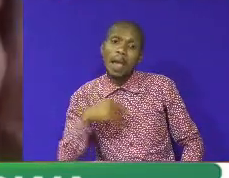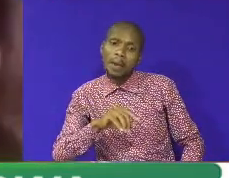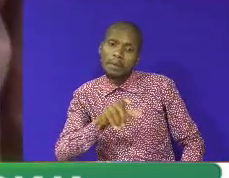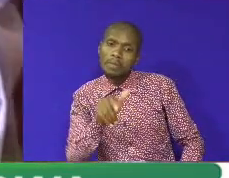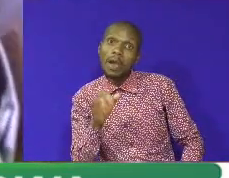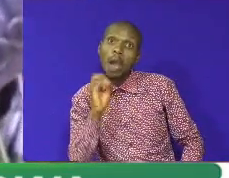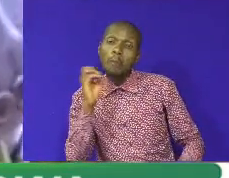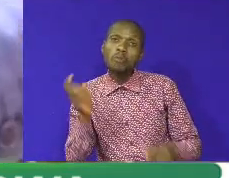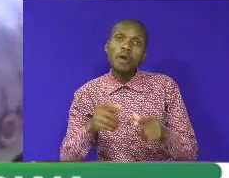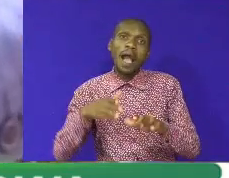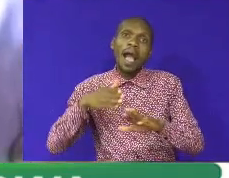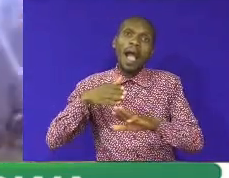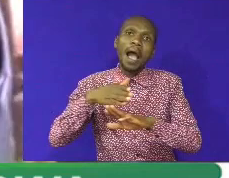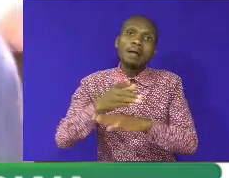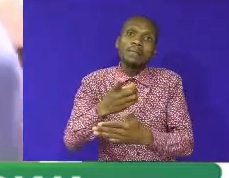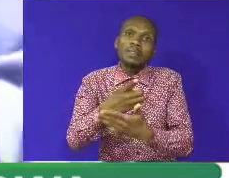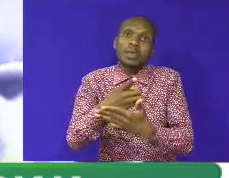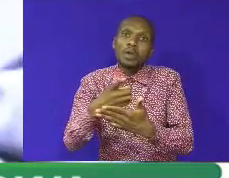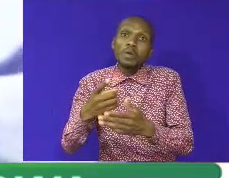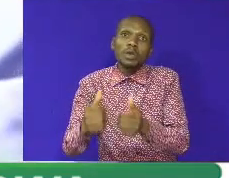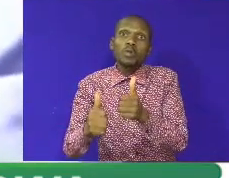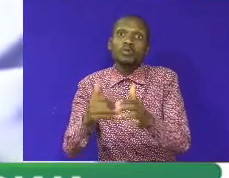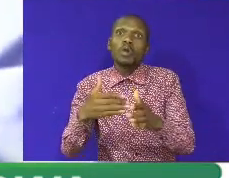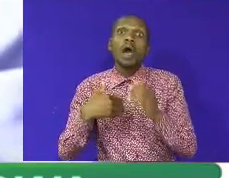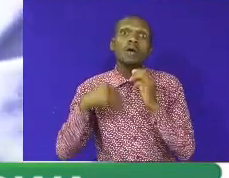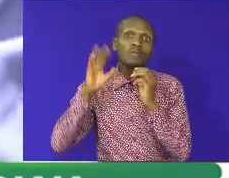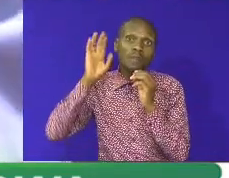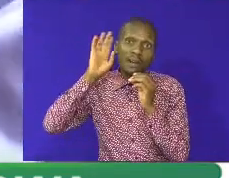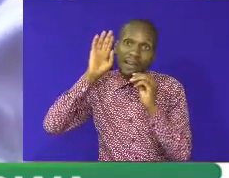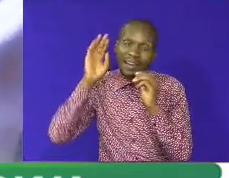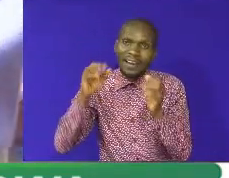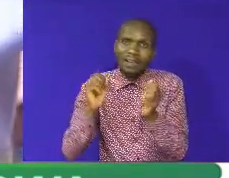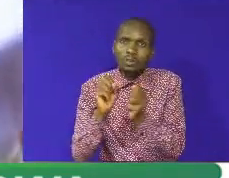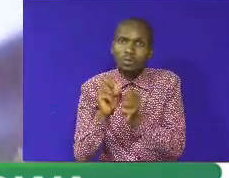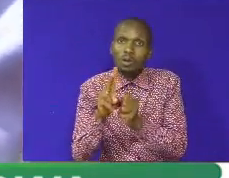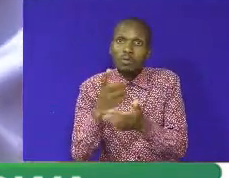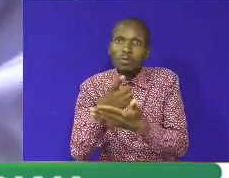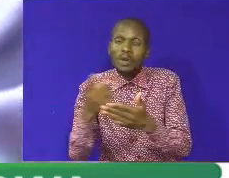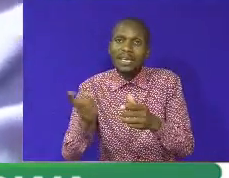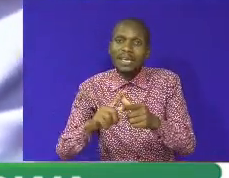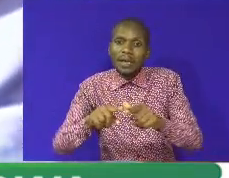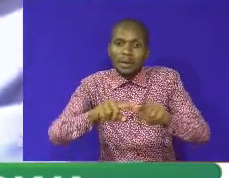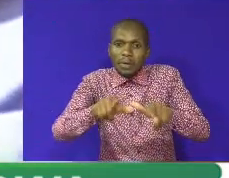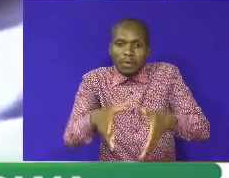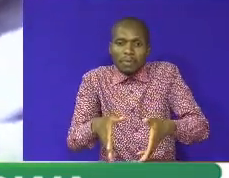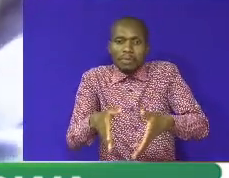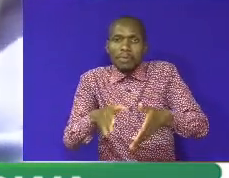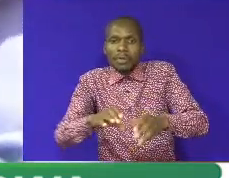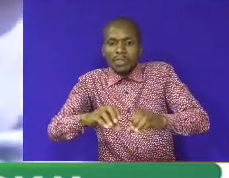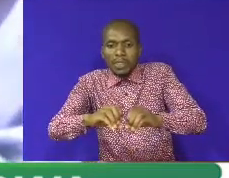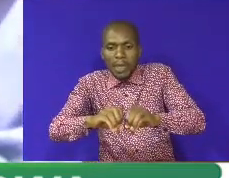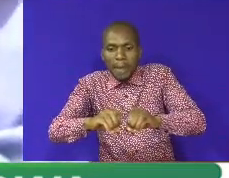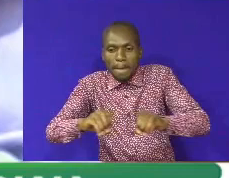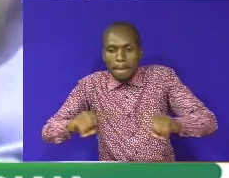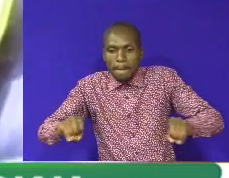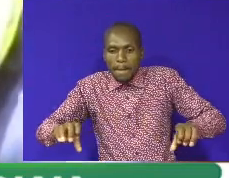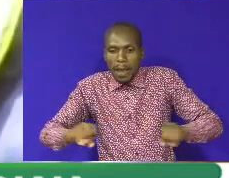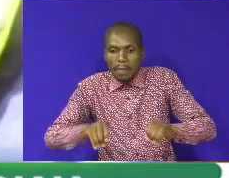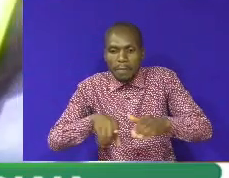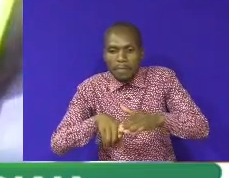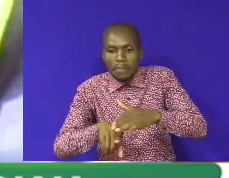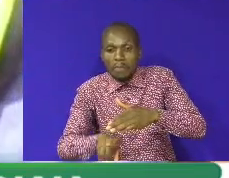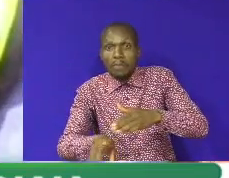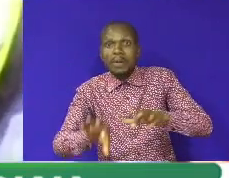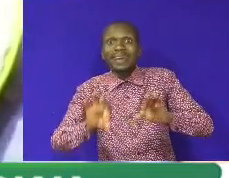binyorebi baada yiki wiki chiria Lucia Tatevia chiwiki komine vere onyore tanginera nechi pipe chia beki ruochi aseme